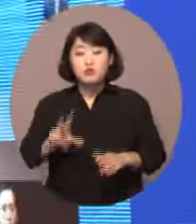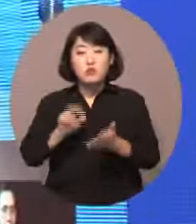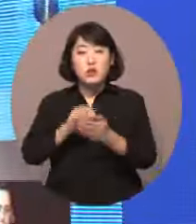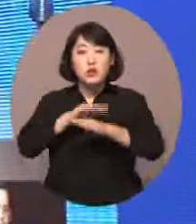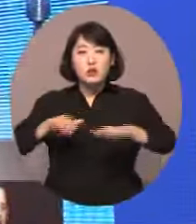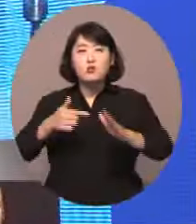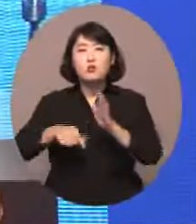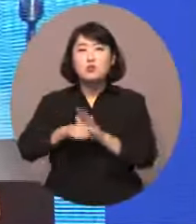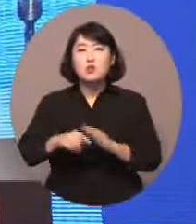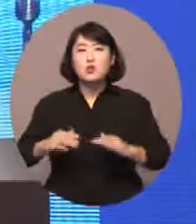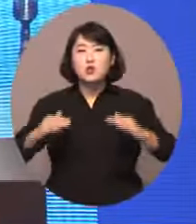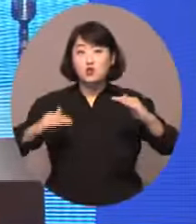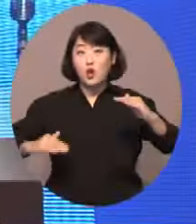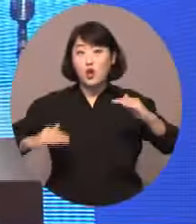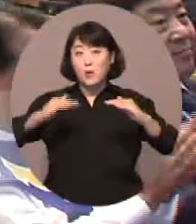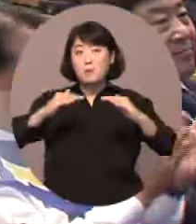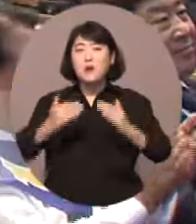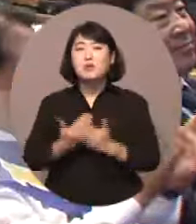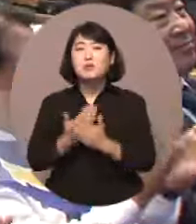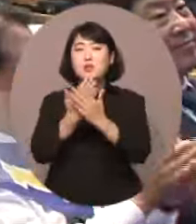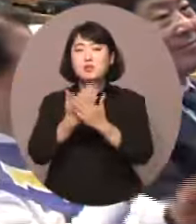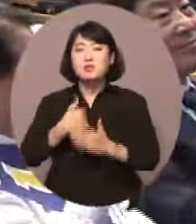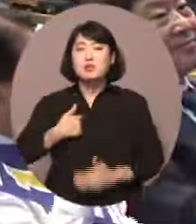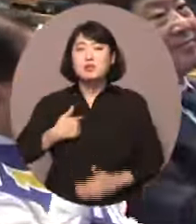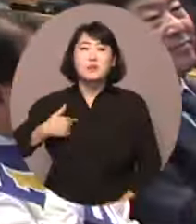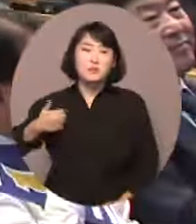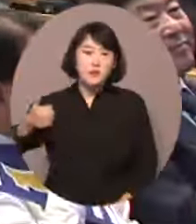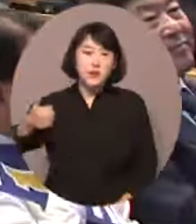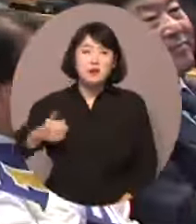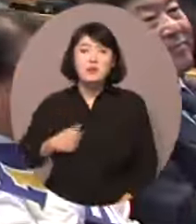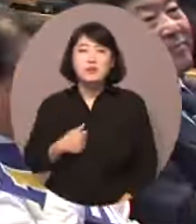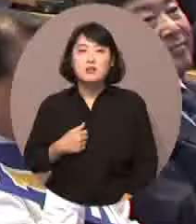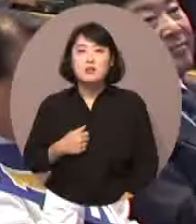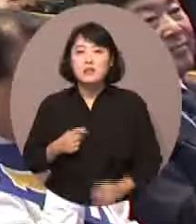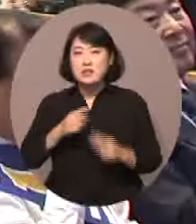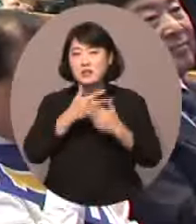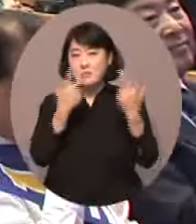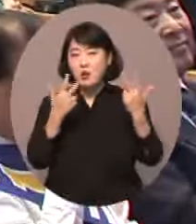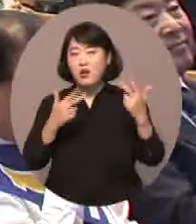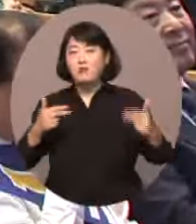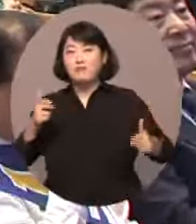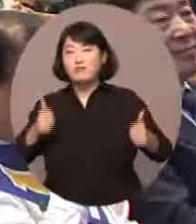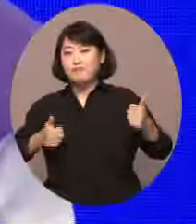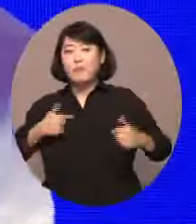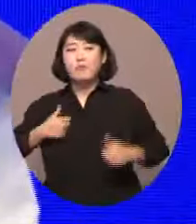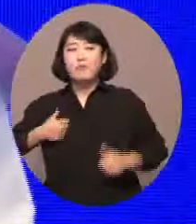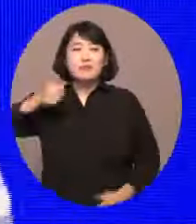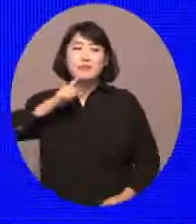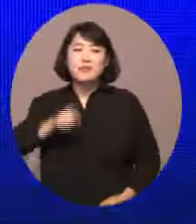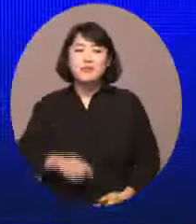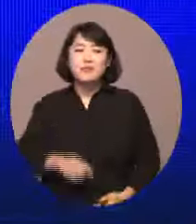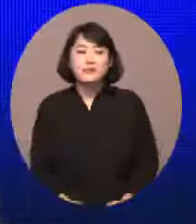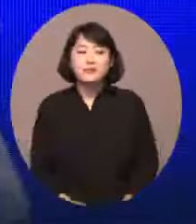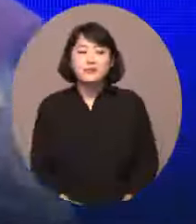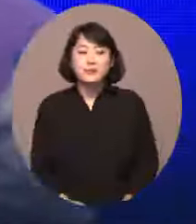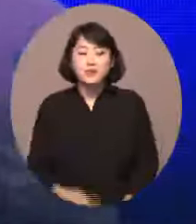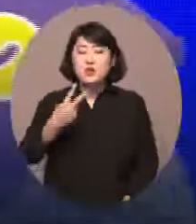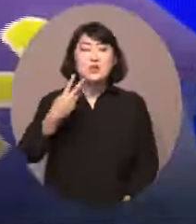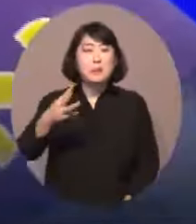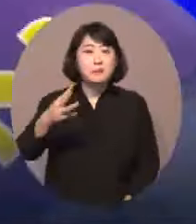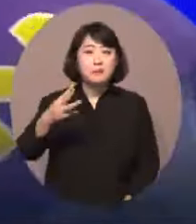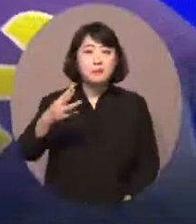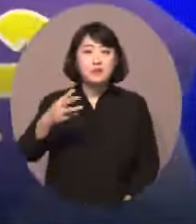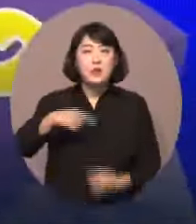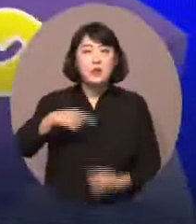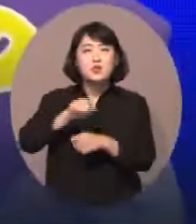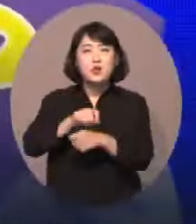해소하기 위한 균형 발전의 적임자가 자신이라며 이재명 후보를 견제했습니다. 2003년 행정자치부